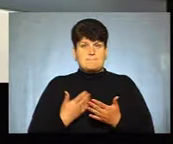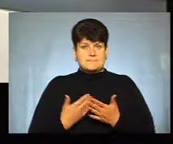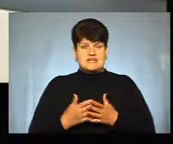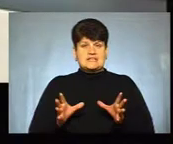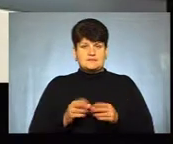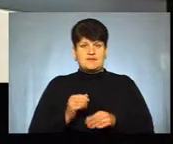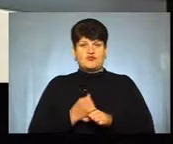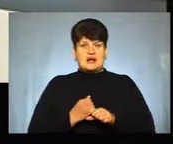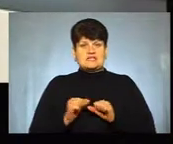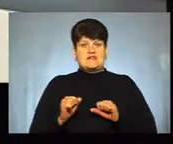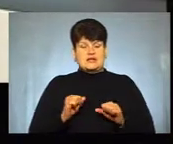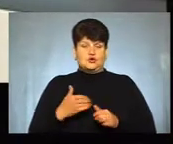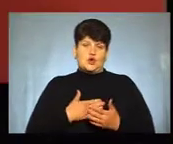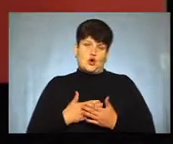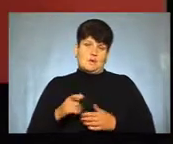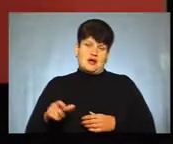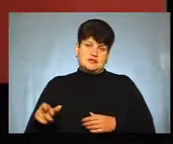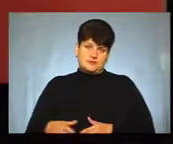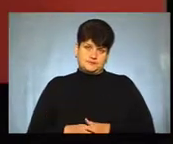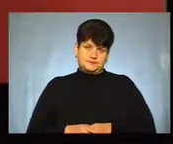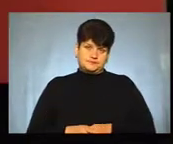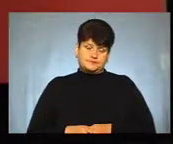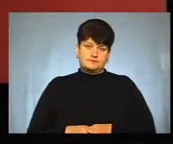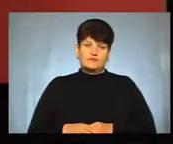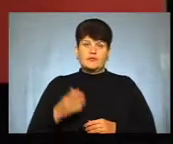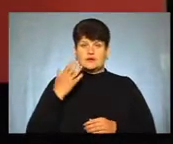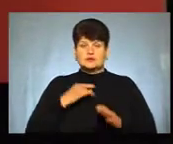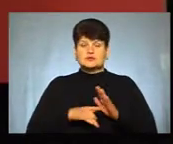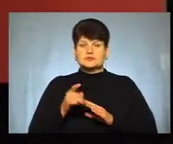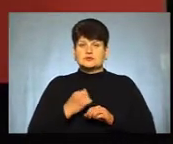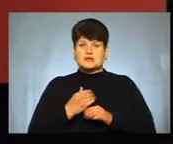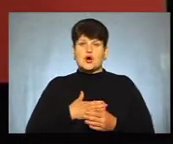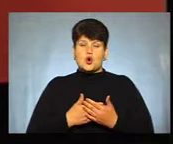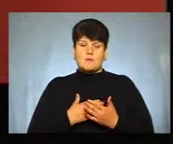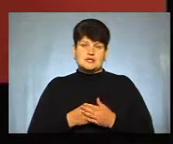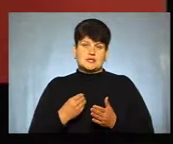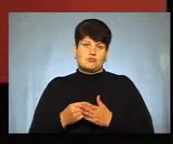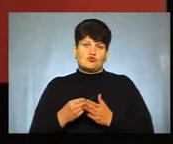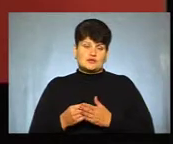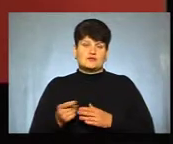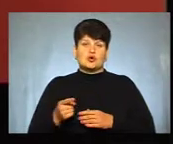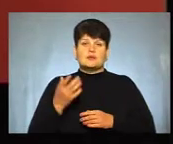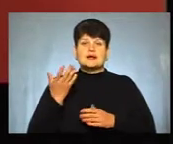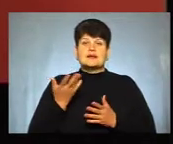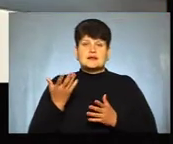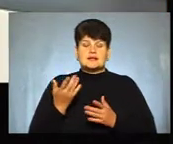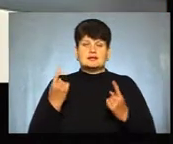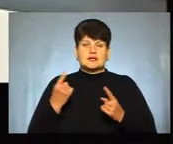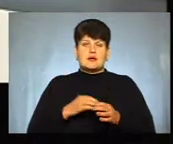між владою і між громадськістю. Відколи діє громадський бюджет у Тернополі, які наймасштабніші проекти було